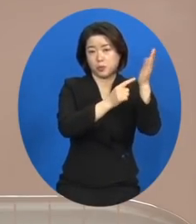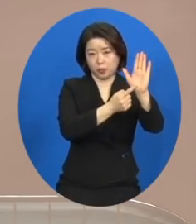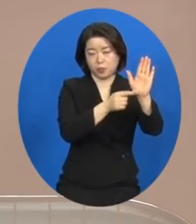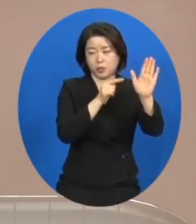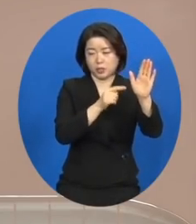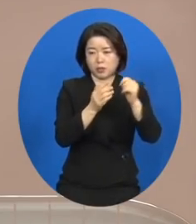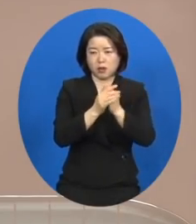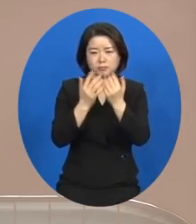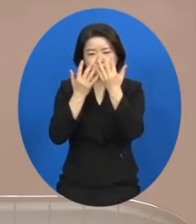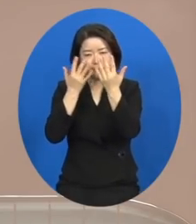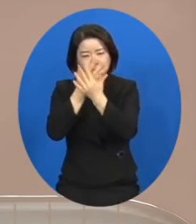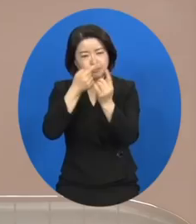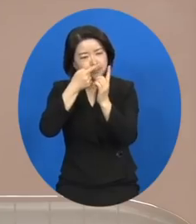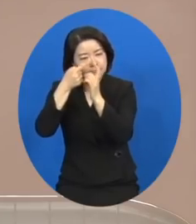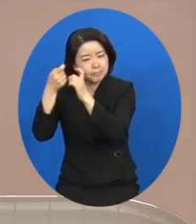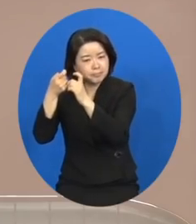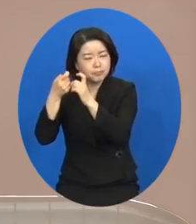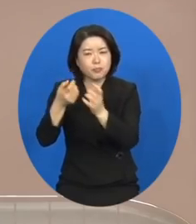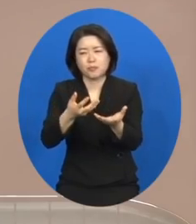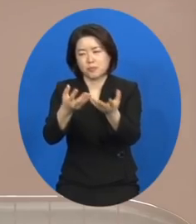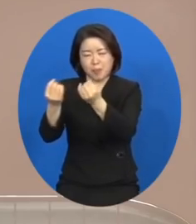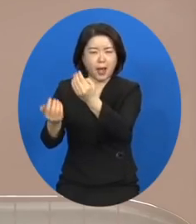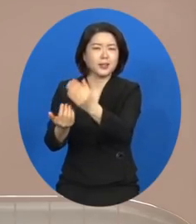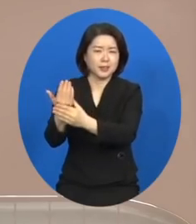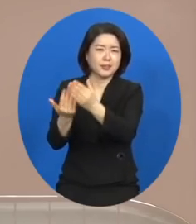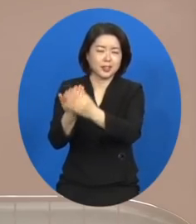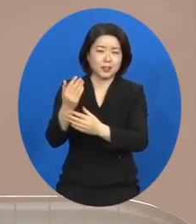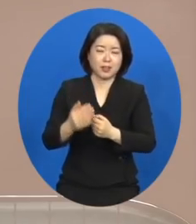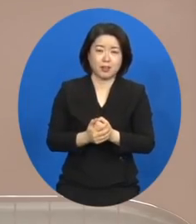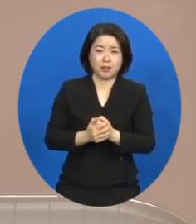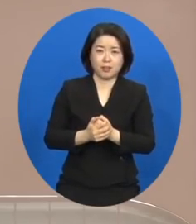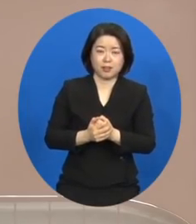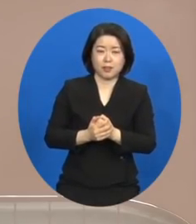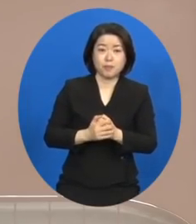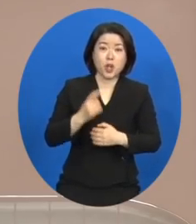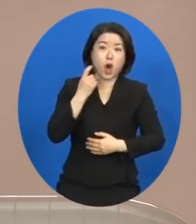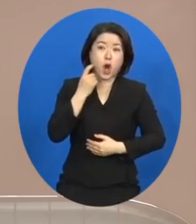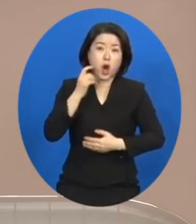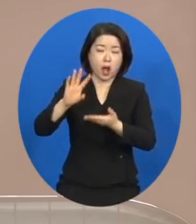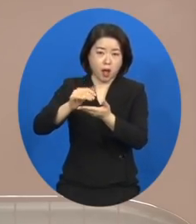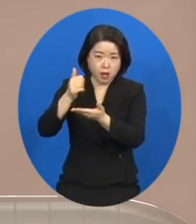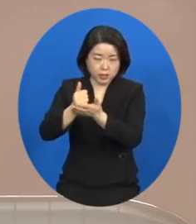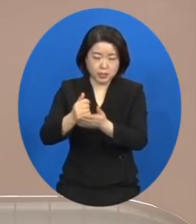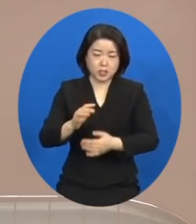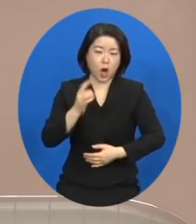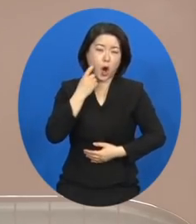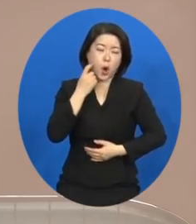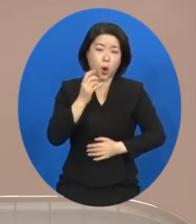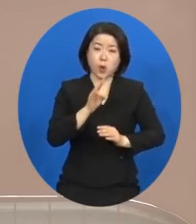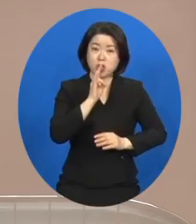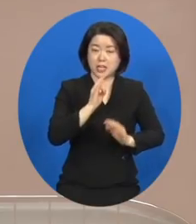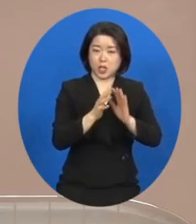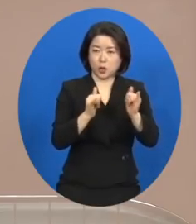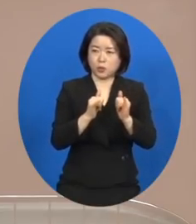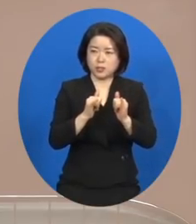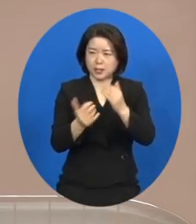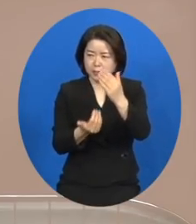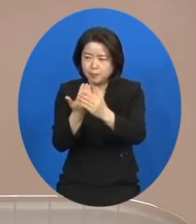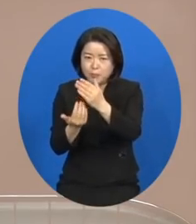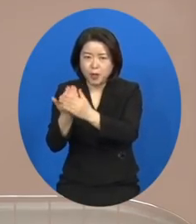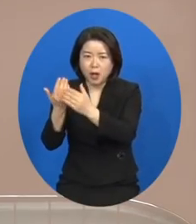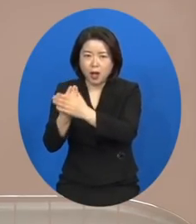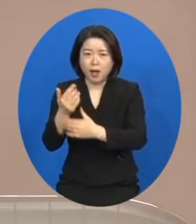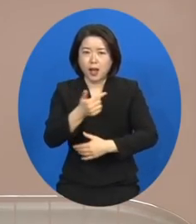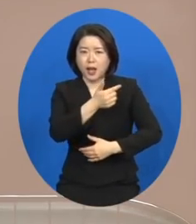이들이 참 많기 때문에 그렇습니다. 마태복음 24장 24절에 거짓 그리스도들과 거짓 예언자들이 일어나서 큰 표징과